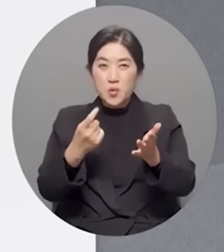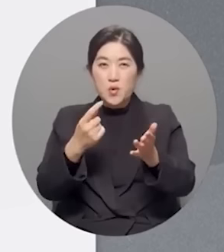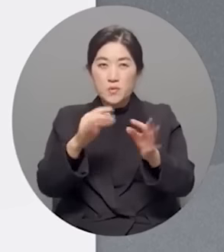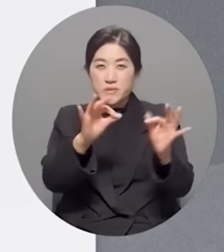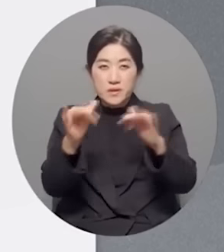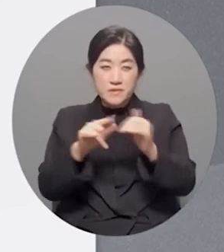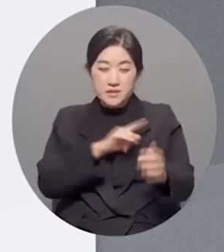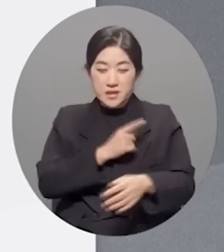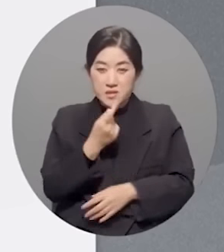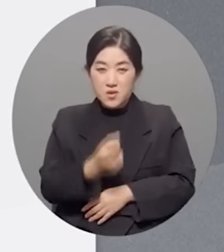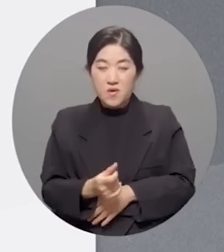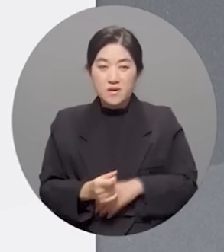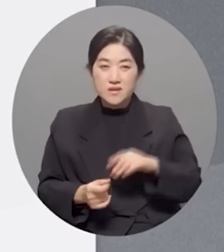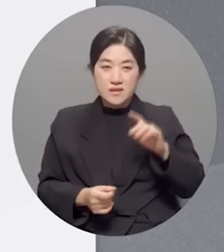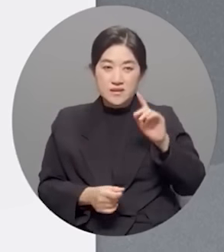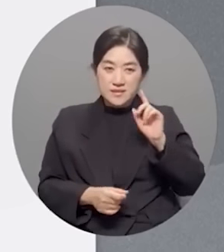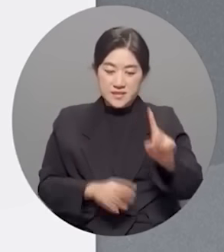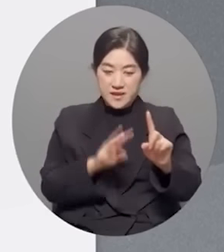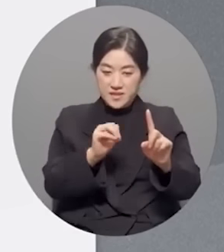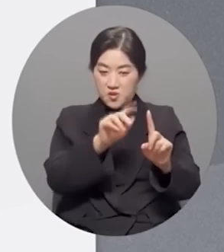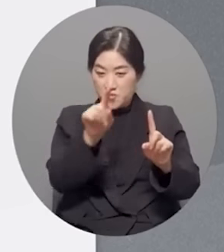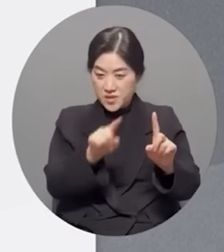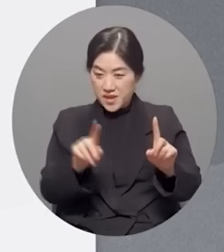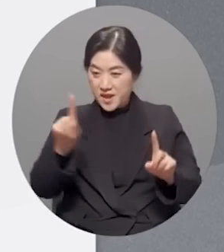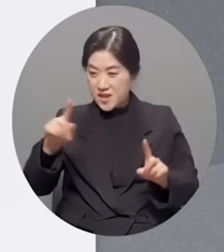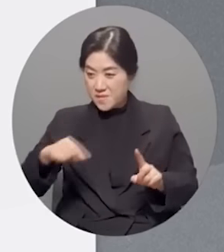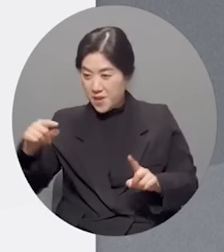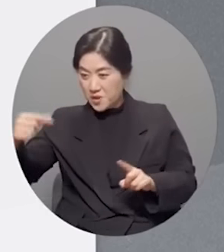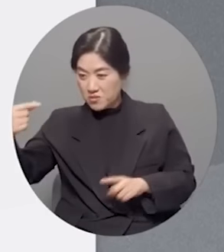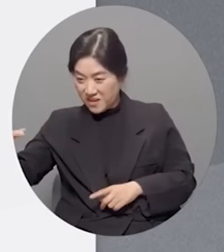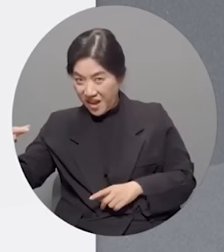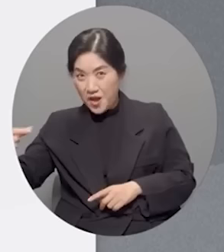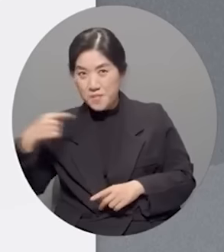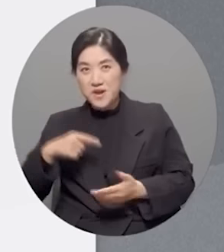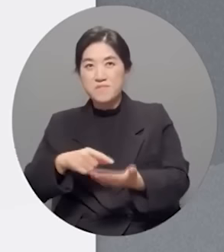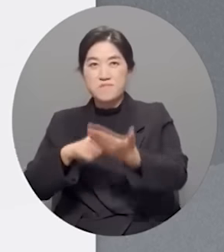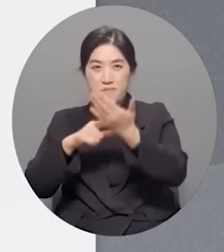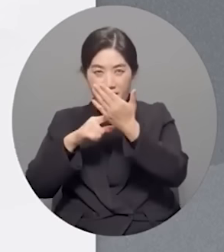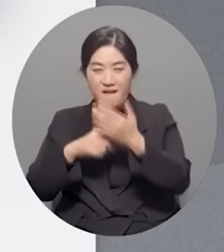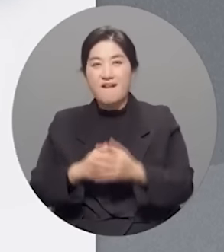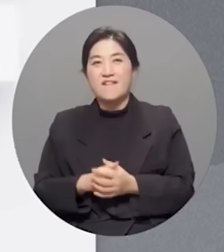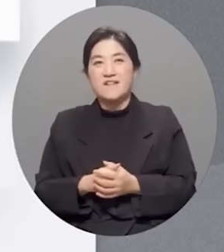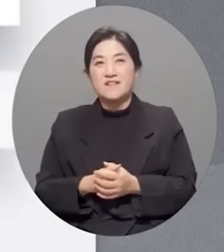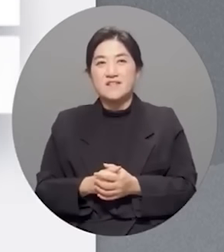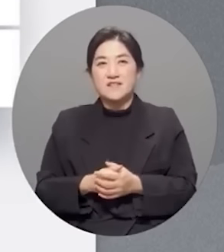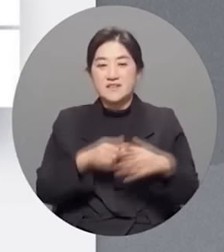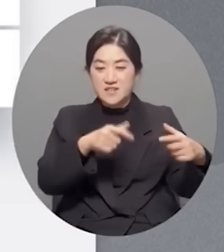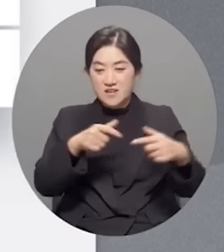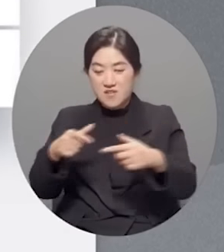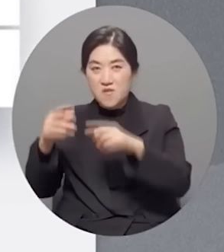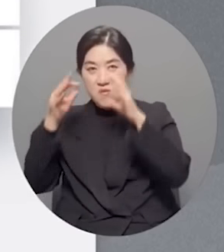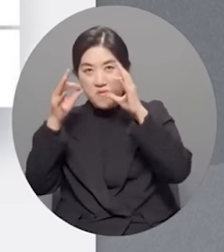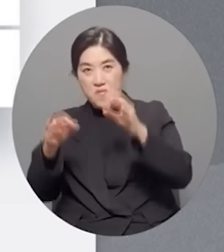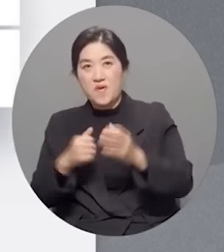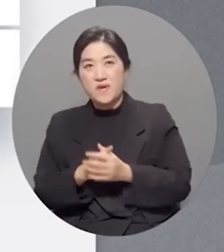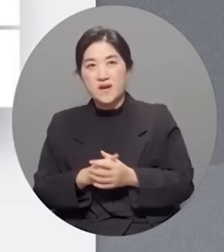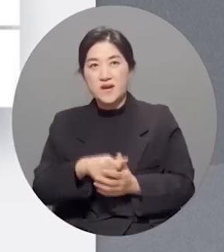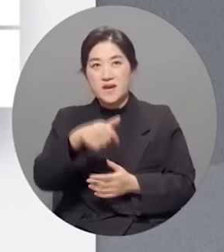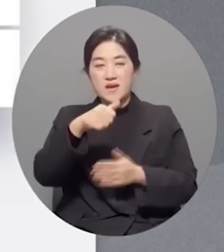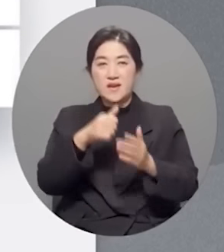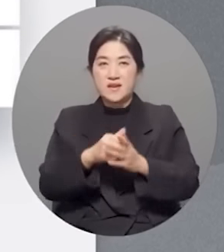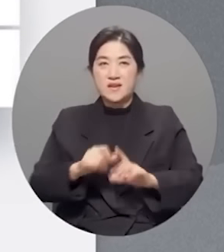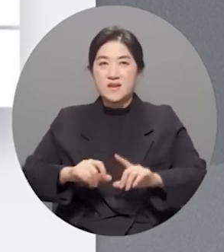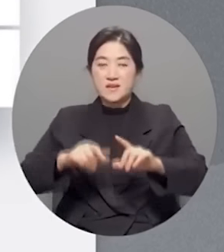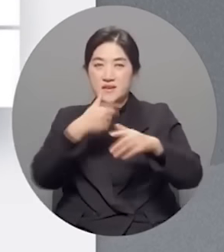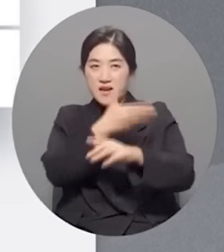값이 세제곱미터당 1마이크로 그까지 떨어졌다고 나타났습니다 자치구별로 살펴봤더니 강동구와